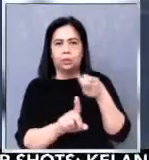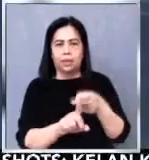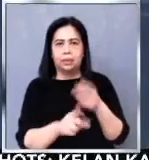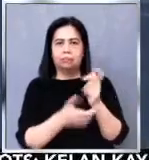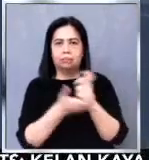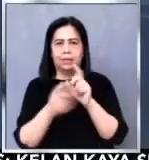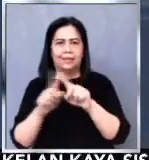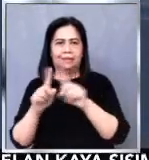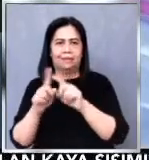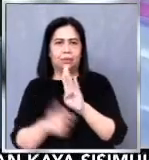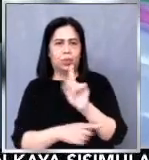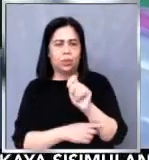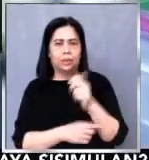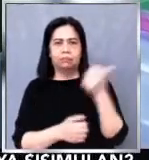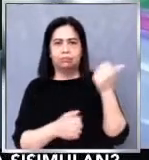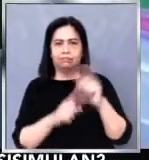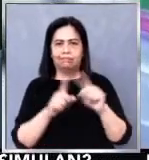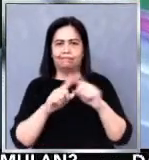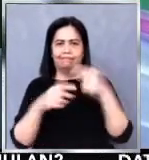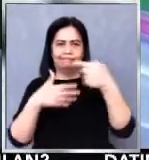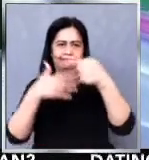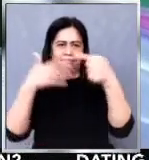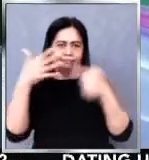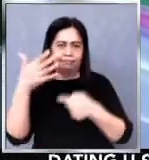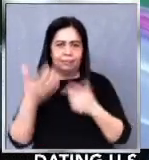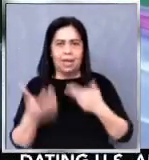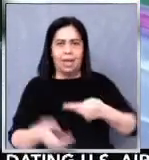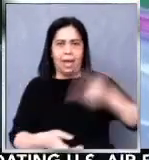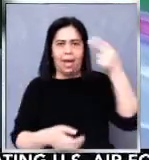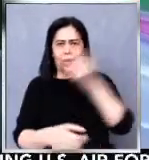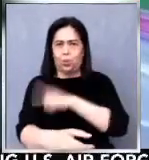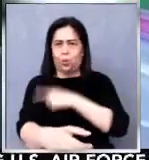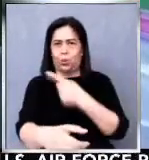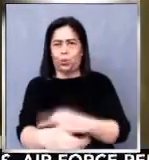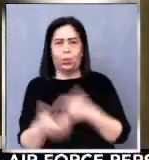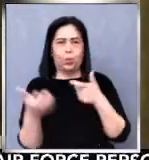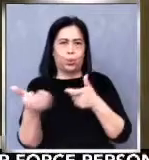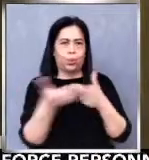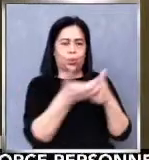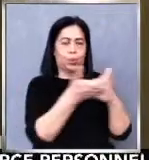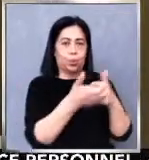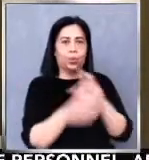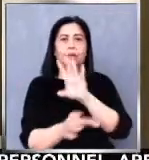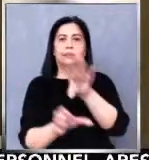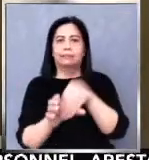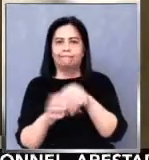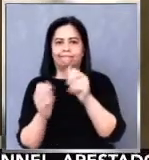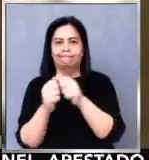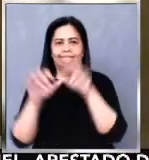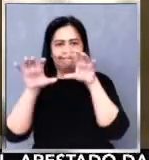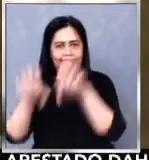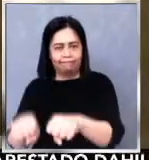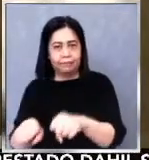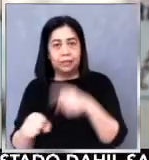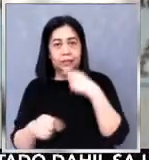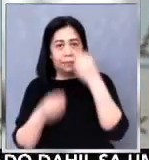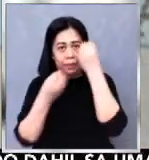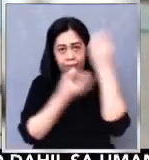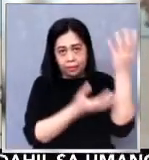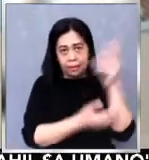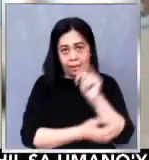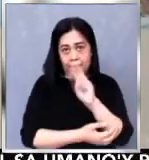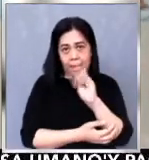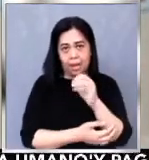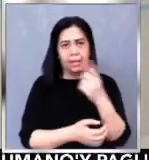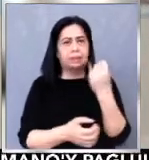Armalite M203 at iba pang high-powered firearms ang nakumpiska sa suspect. Ayon sa impormante ng NBI, ilang taon na raw